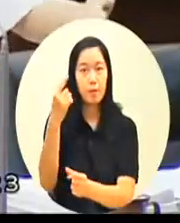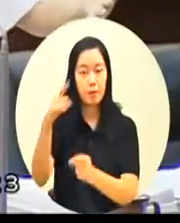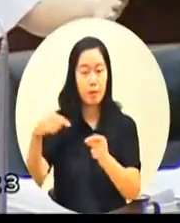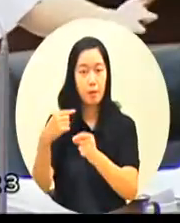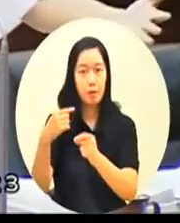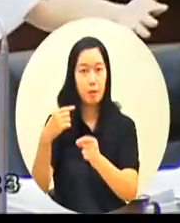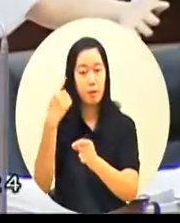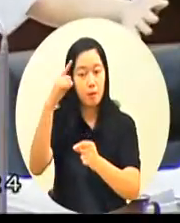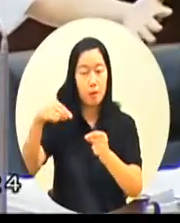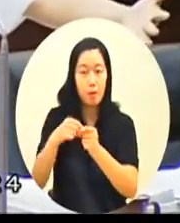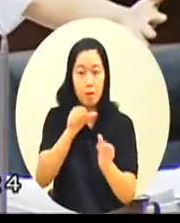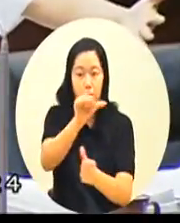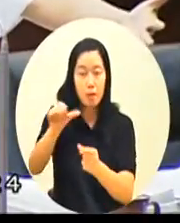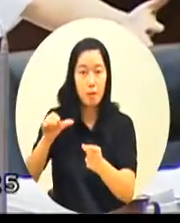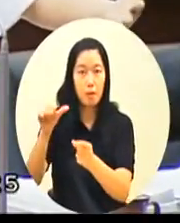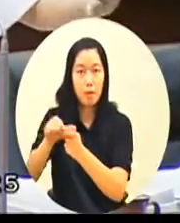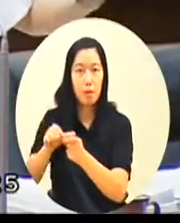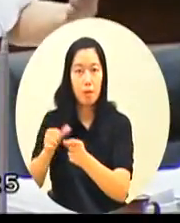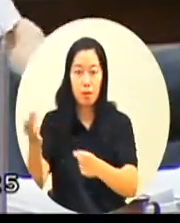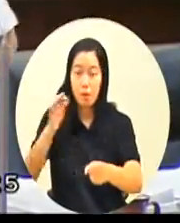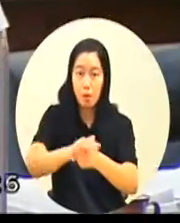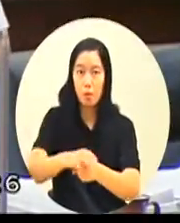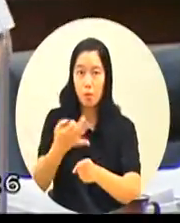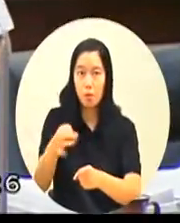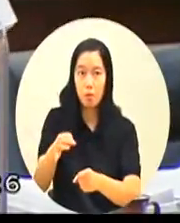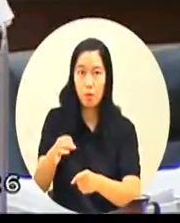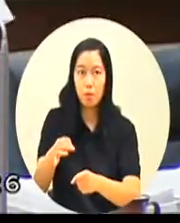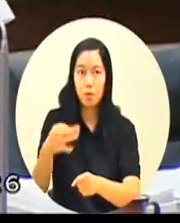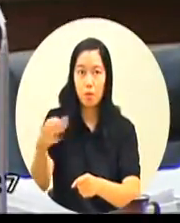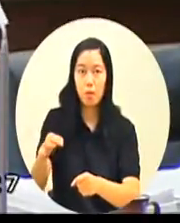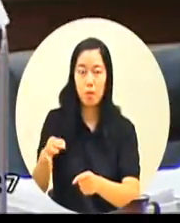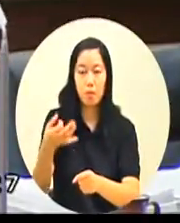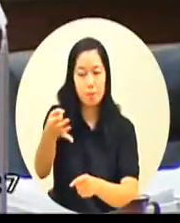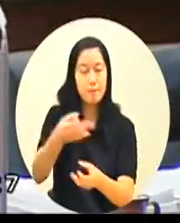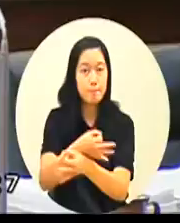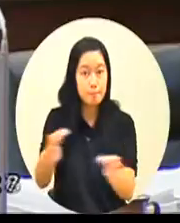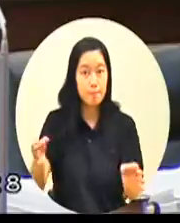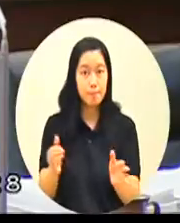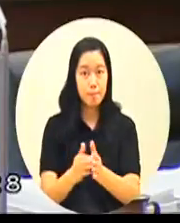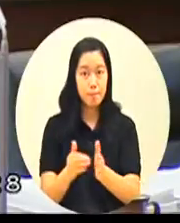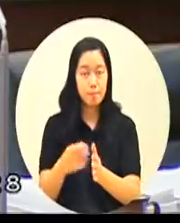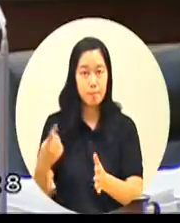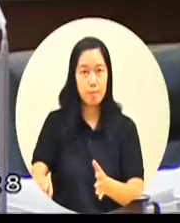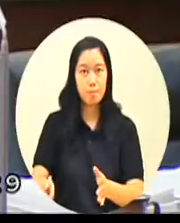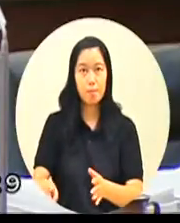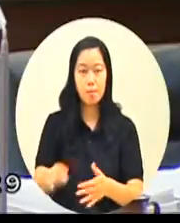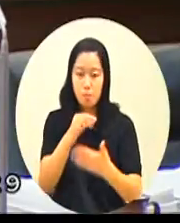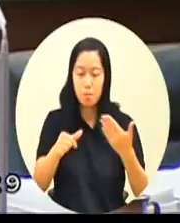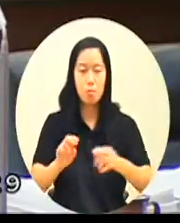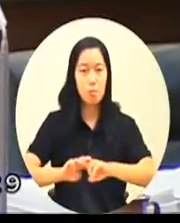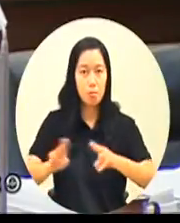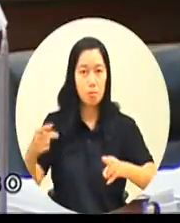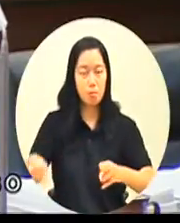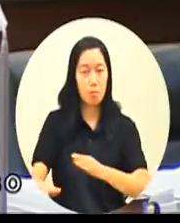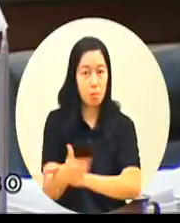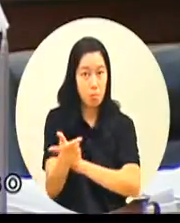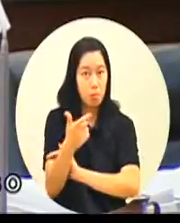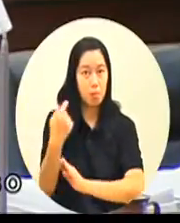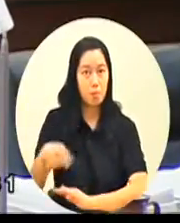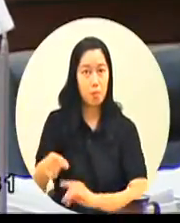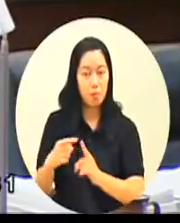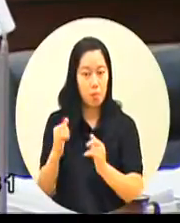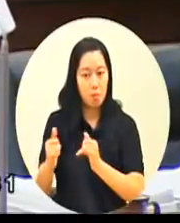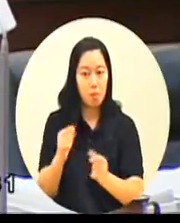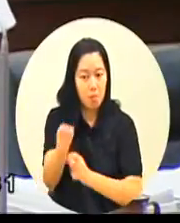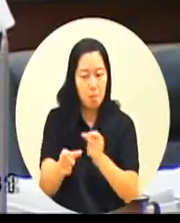的使用征收那个使用补偿金，再发出去之后，我觉得这样的一个启动机制会更加快这样的很多人购买